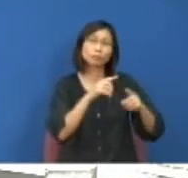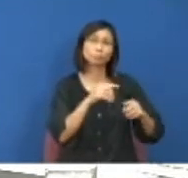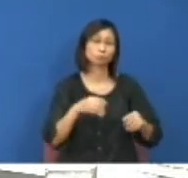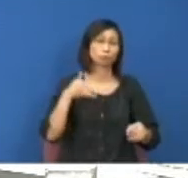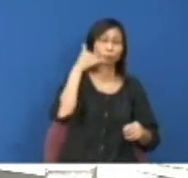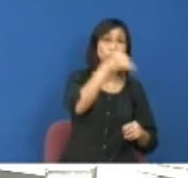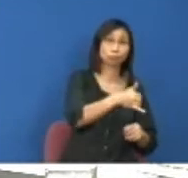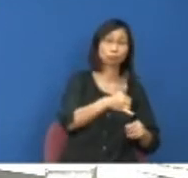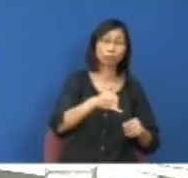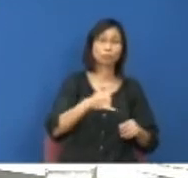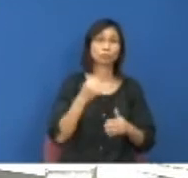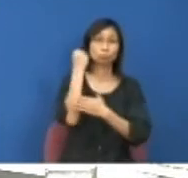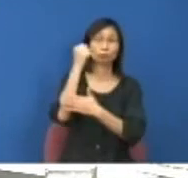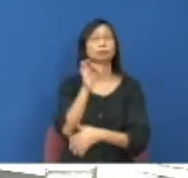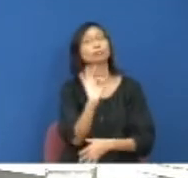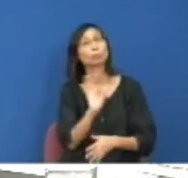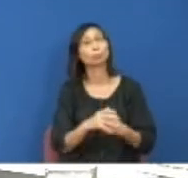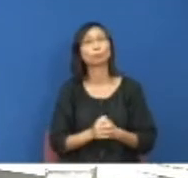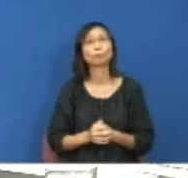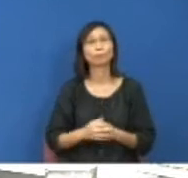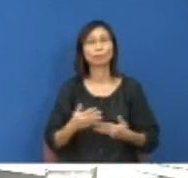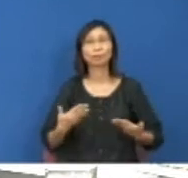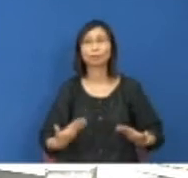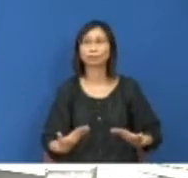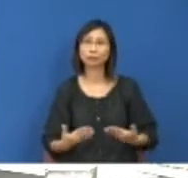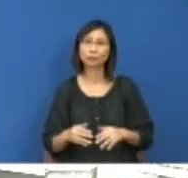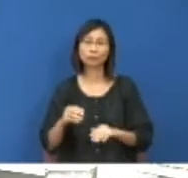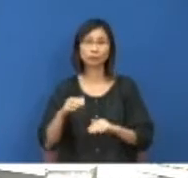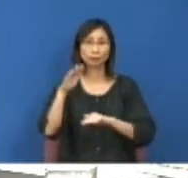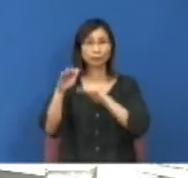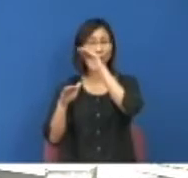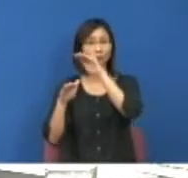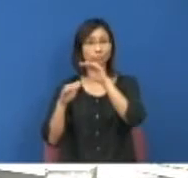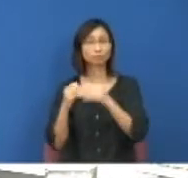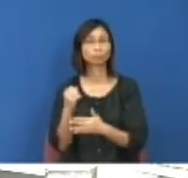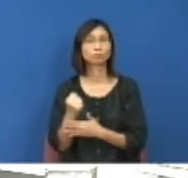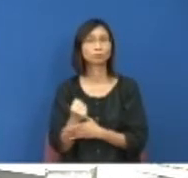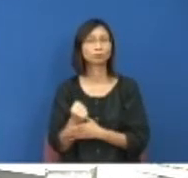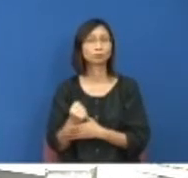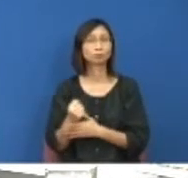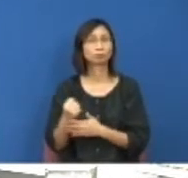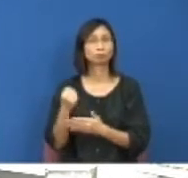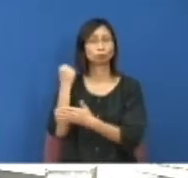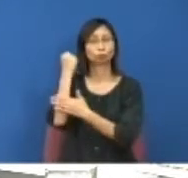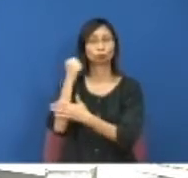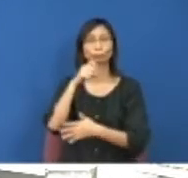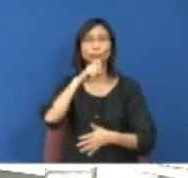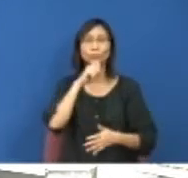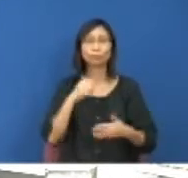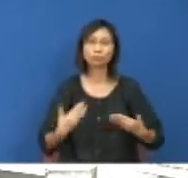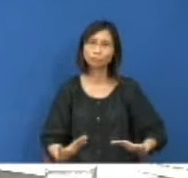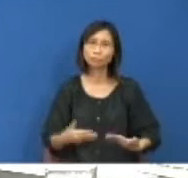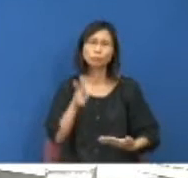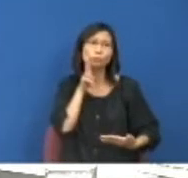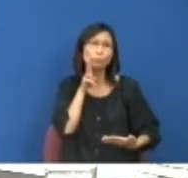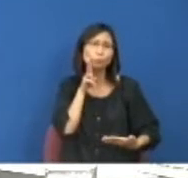哋話開始緊一個階級嘅鬥爭或者一個階級戰爭咧，咁係無可厚非嘅。但係如果你即係當而家嘅就係階級鬥爭